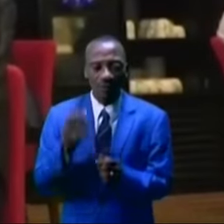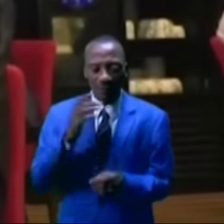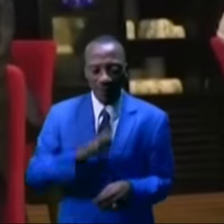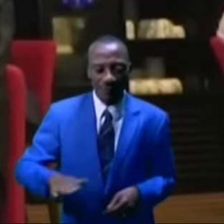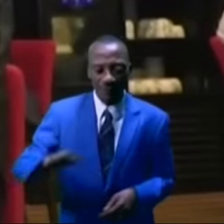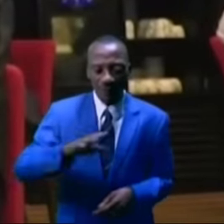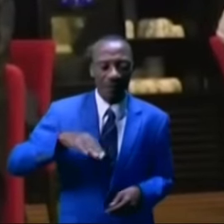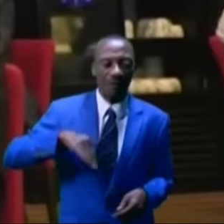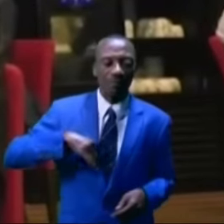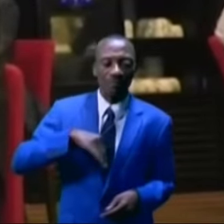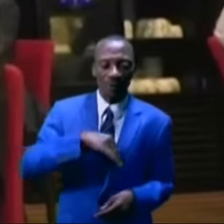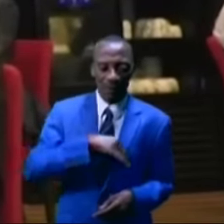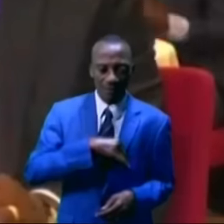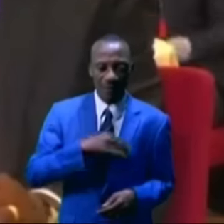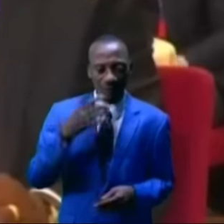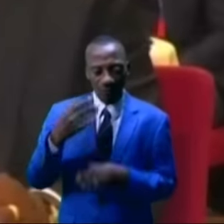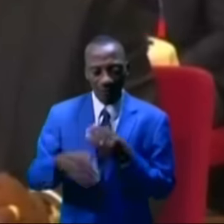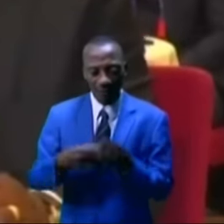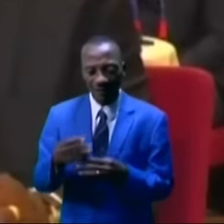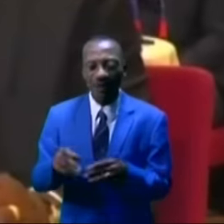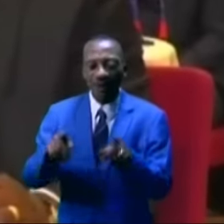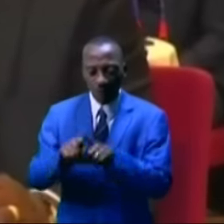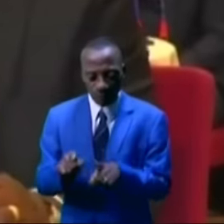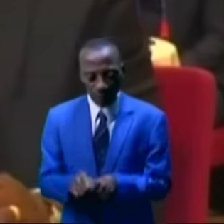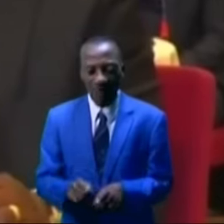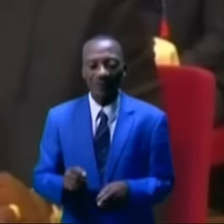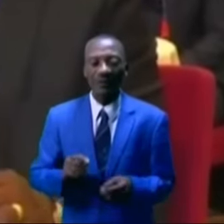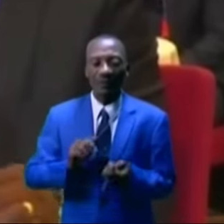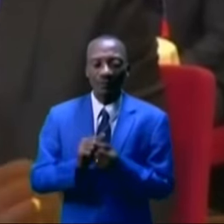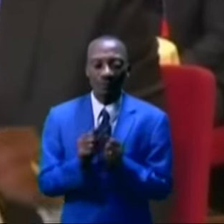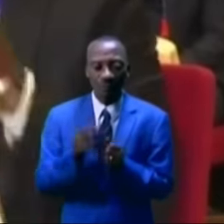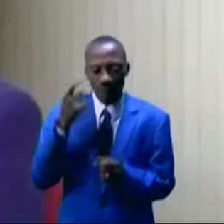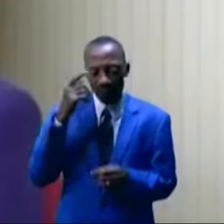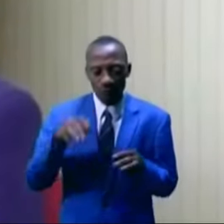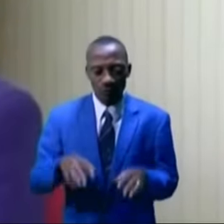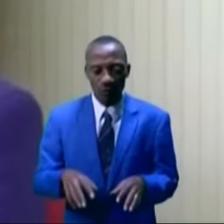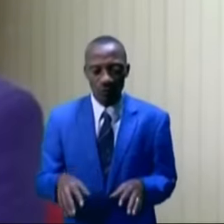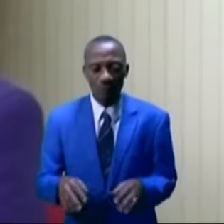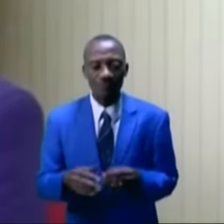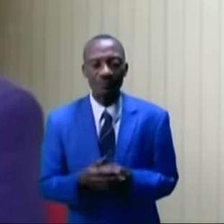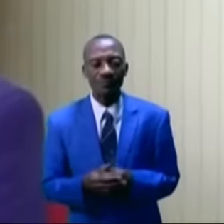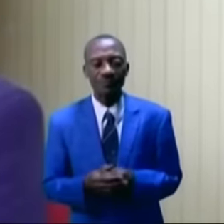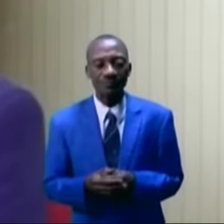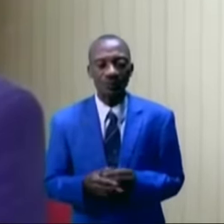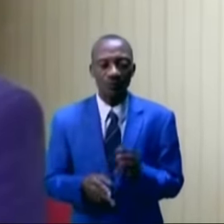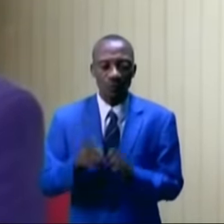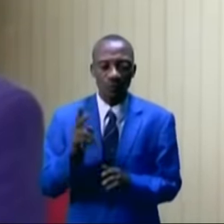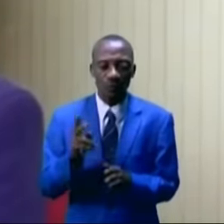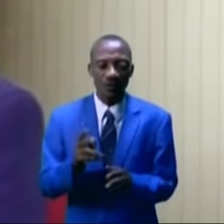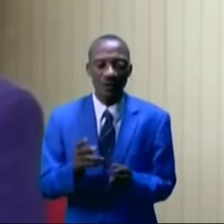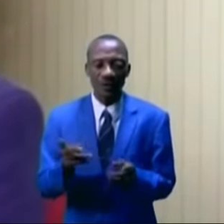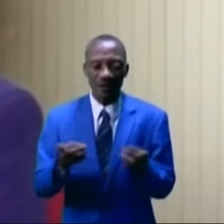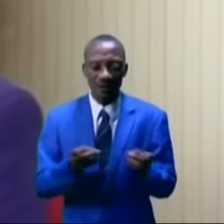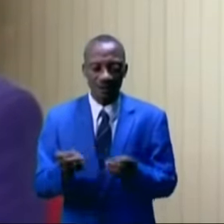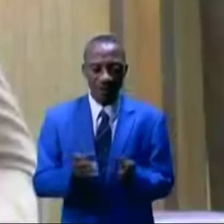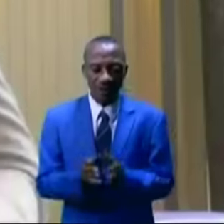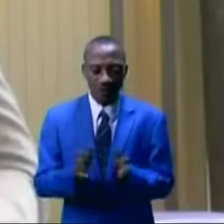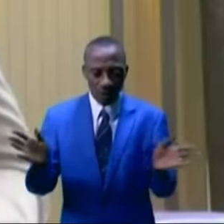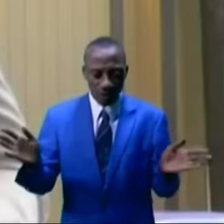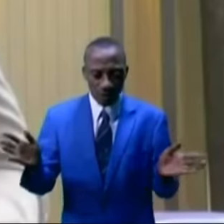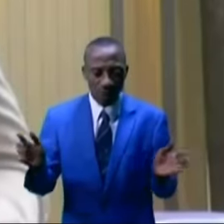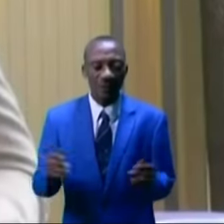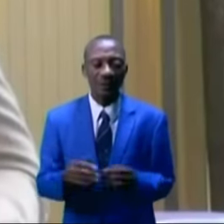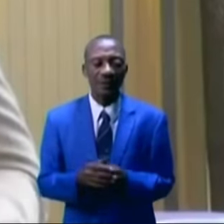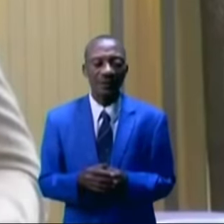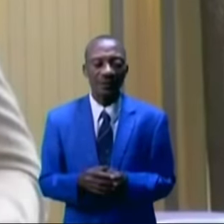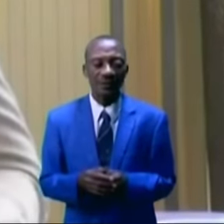total, dont la RDC. Cette session a regroupé 12 directeurs généraux et des dizaines de